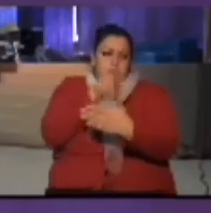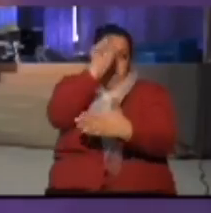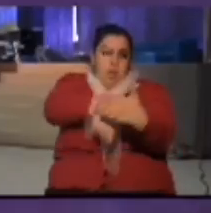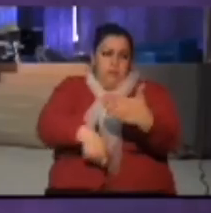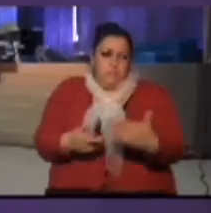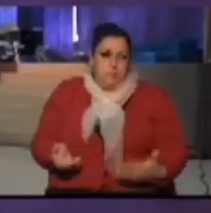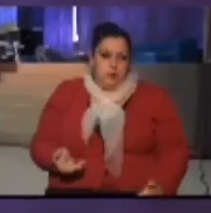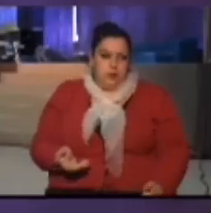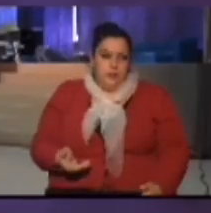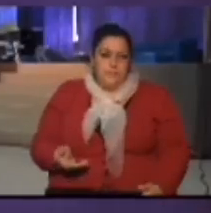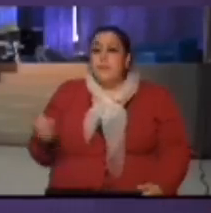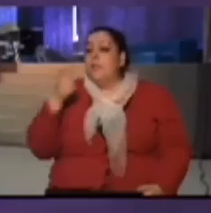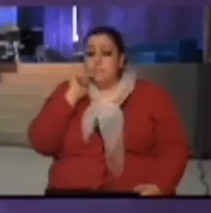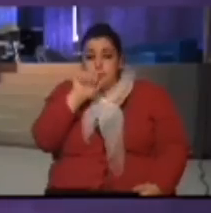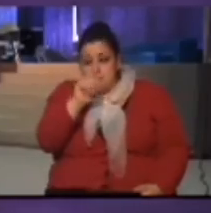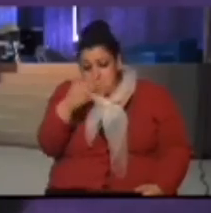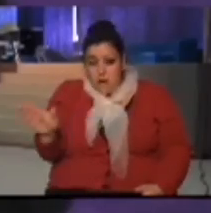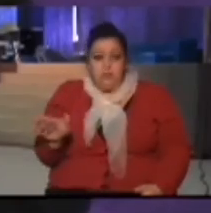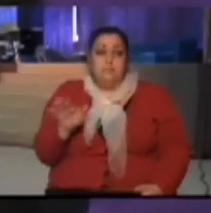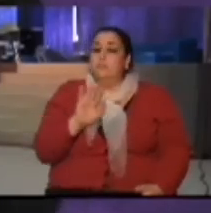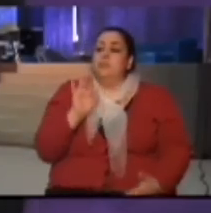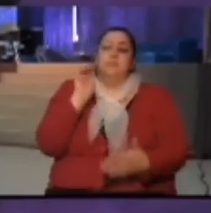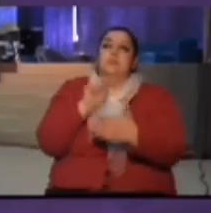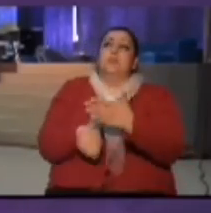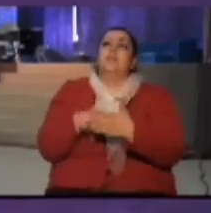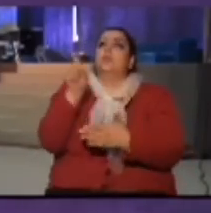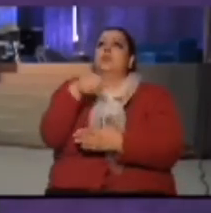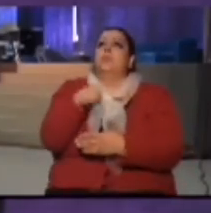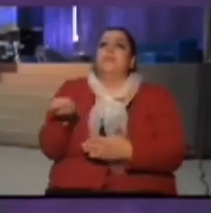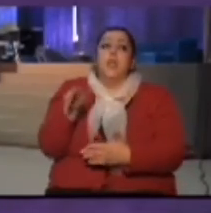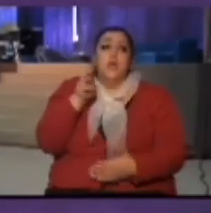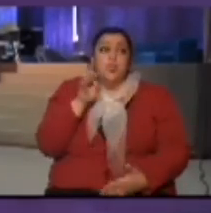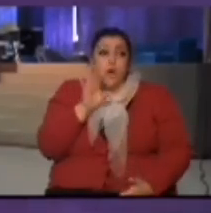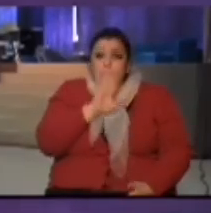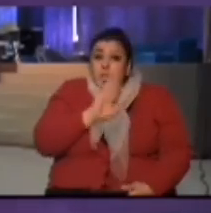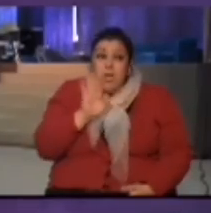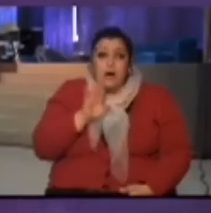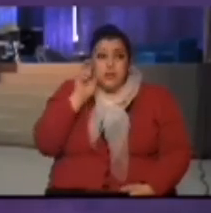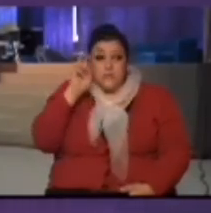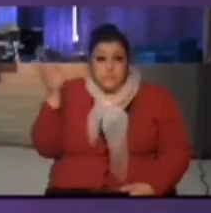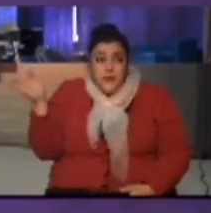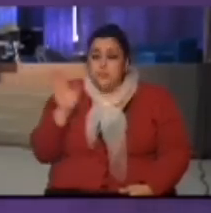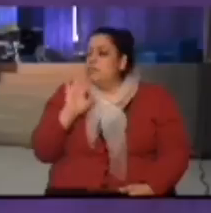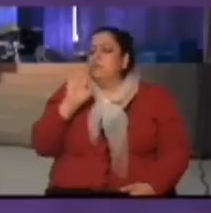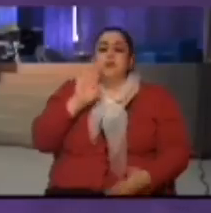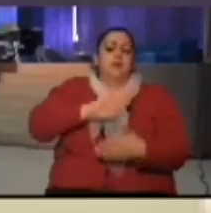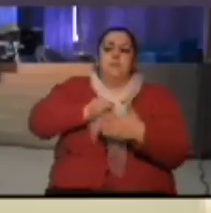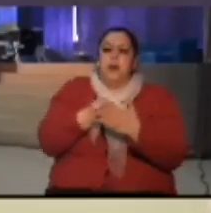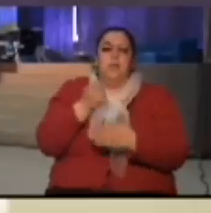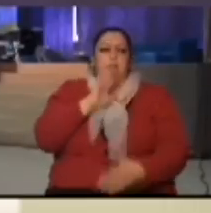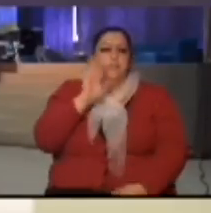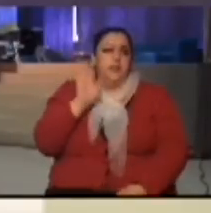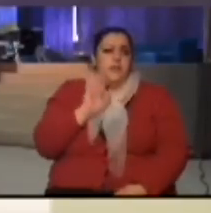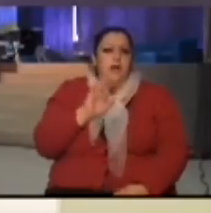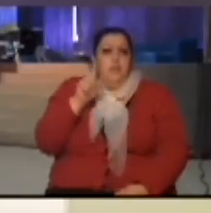ասում եմ բացի, չխկլը փակ, Թովմաս բացի, տերն ա, չխկլը փակ, Լսի տերը քեզ